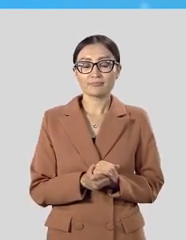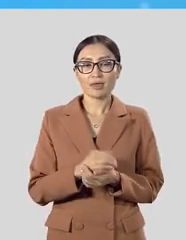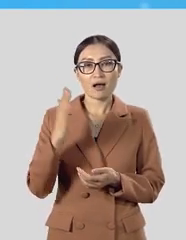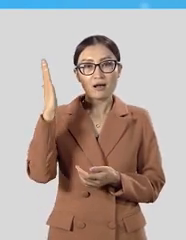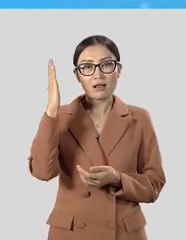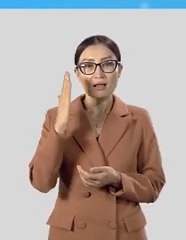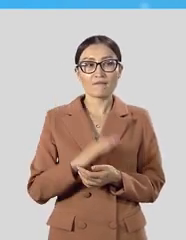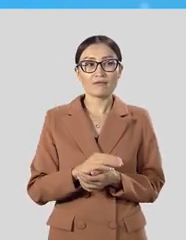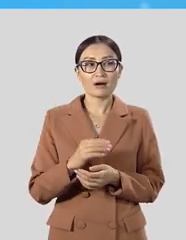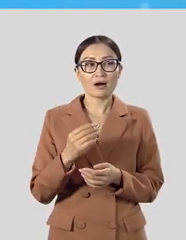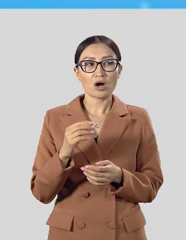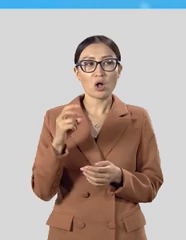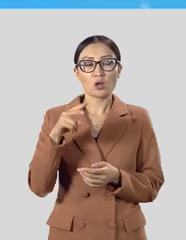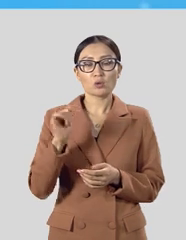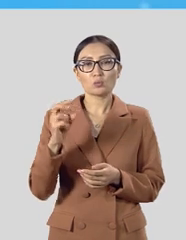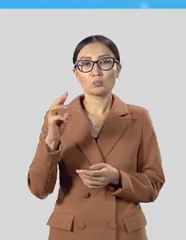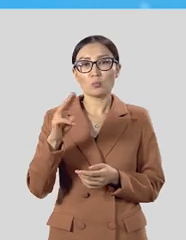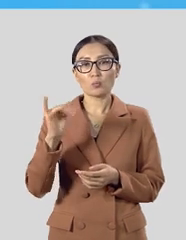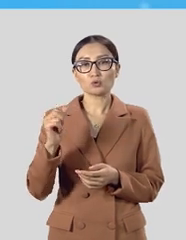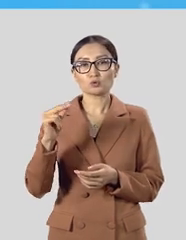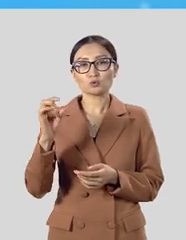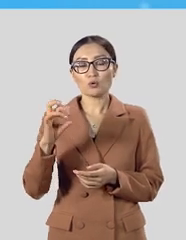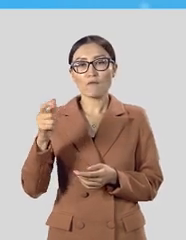Голова и ротовой аппарат мучного клеща.